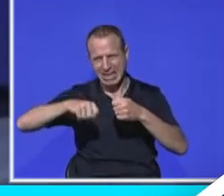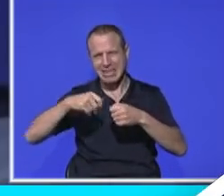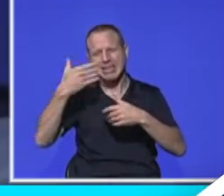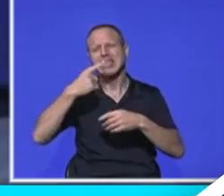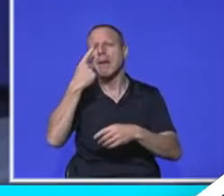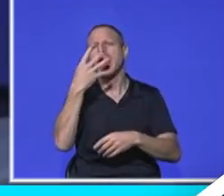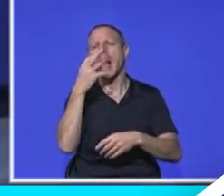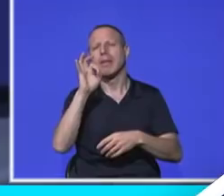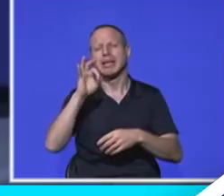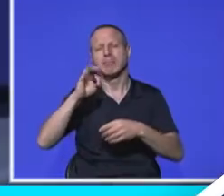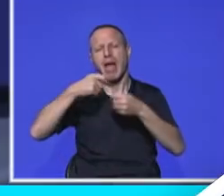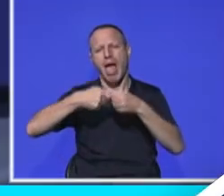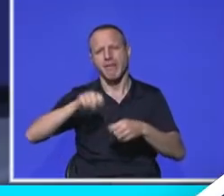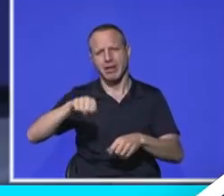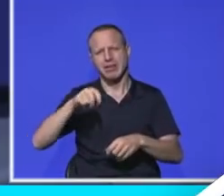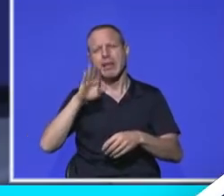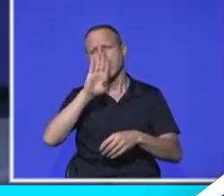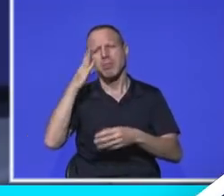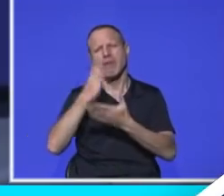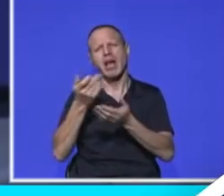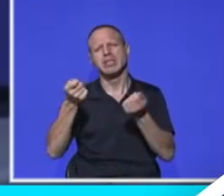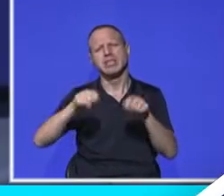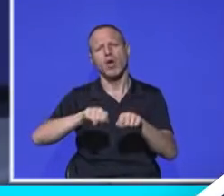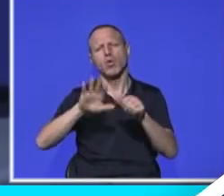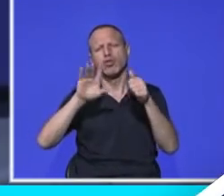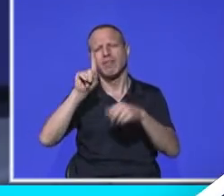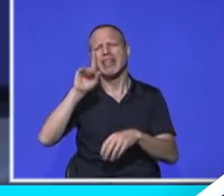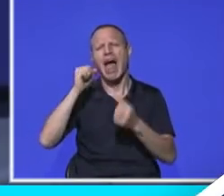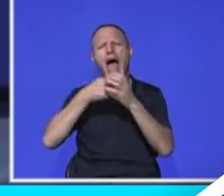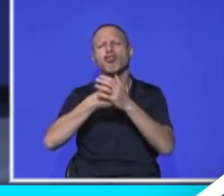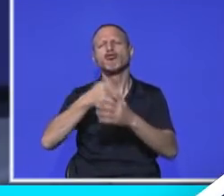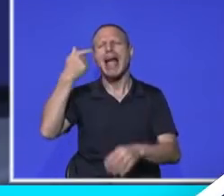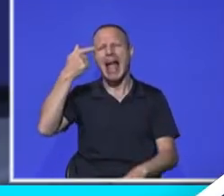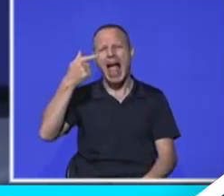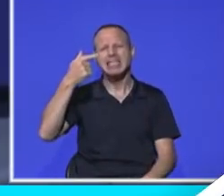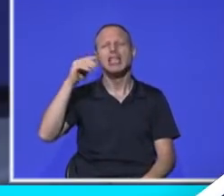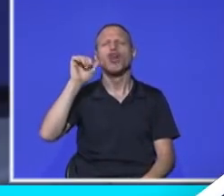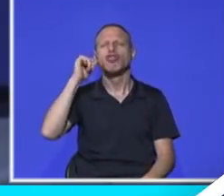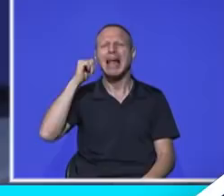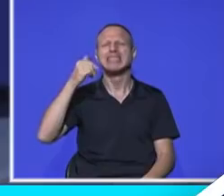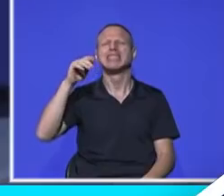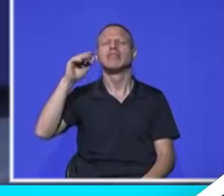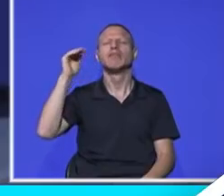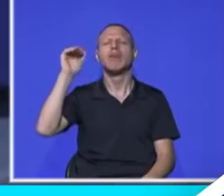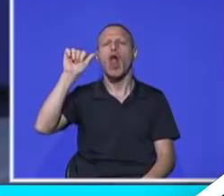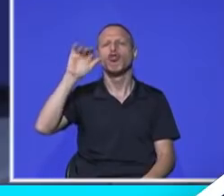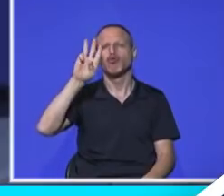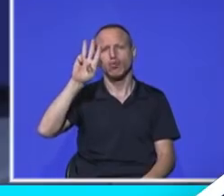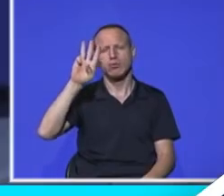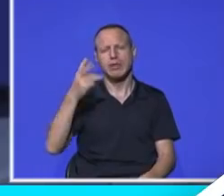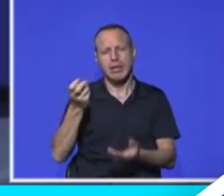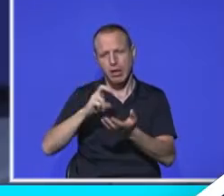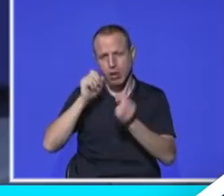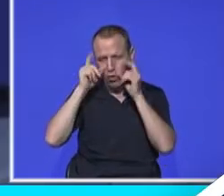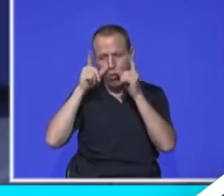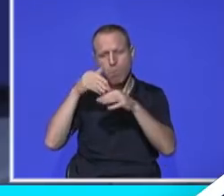עם ה-61 שלו. עד שגנץ ואשכנזי ואלון שוסטר והשאר יתעוררו, זה יהיה מאוחר מדי. עכשיו אתה הלכת לנקודה נכונה. המפתח